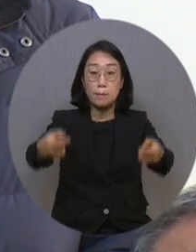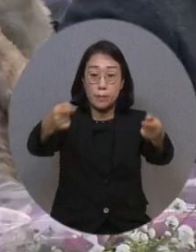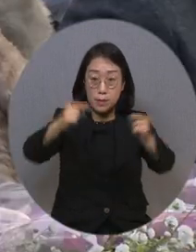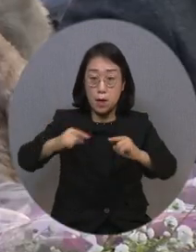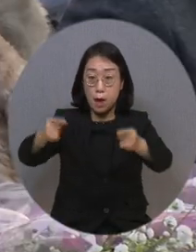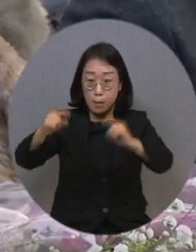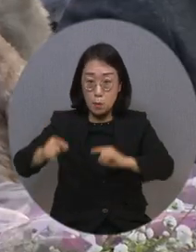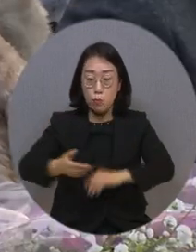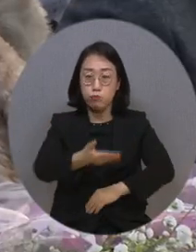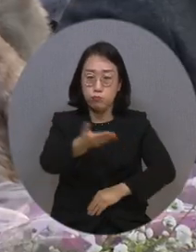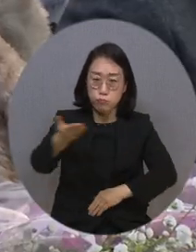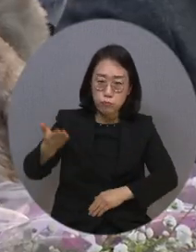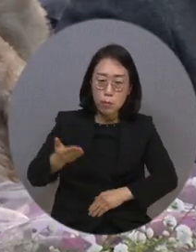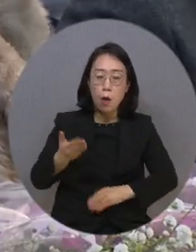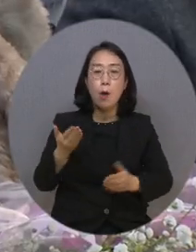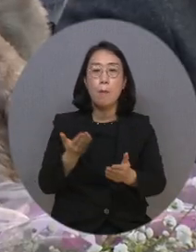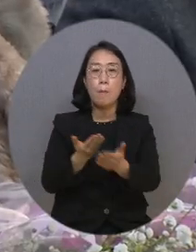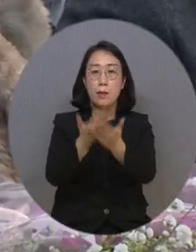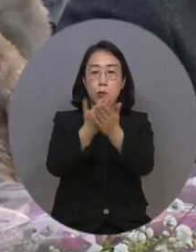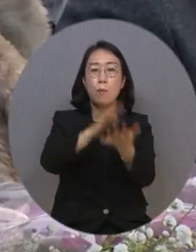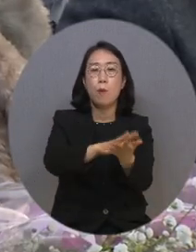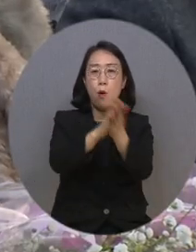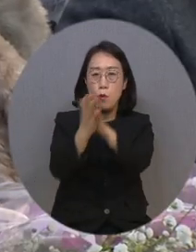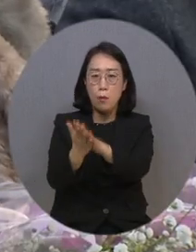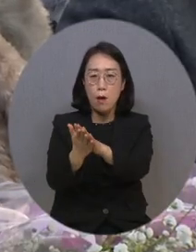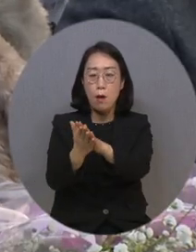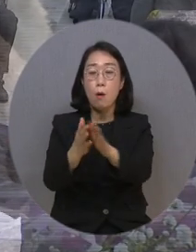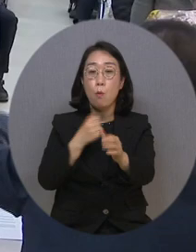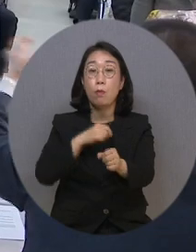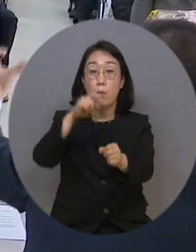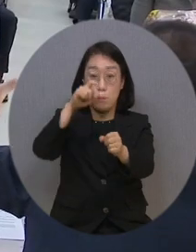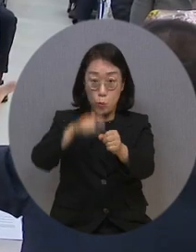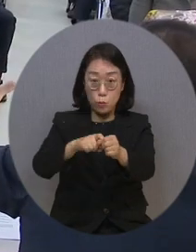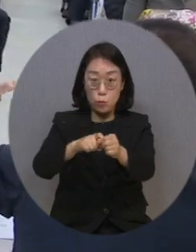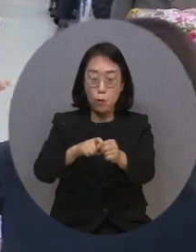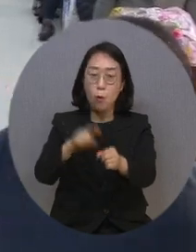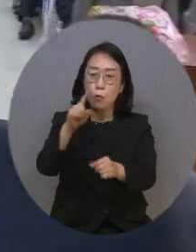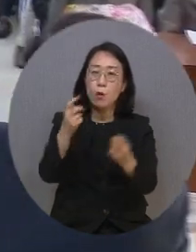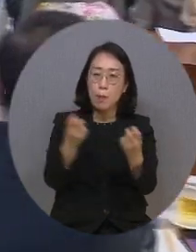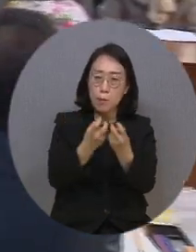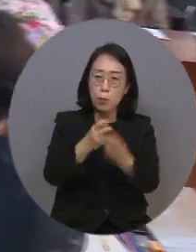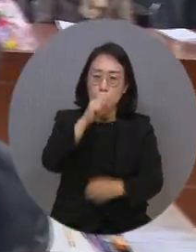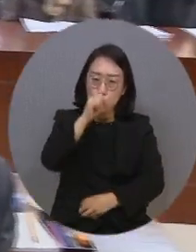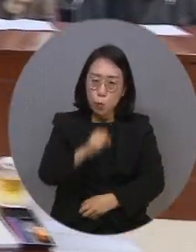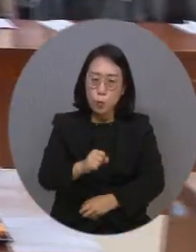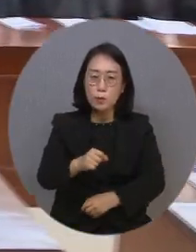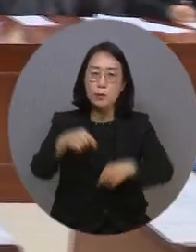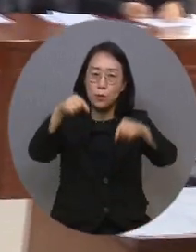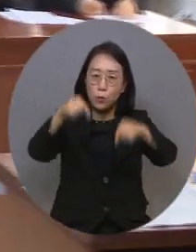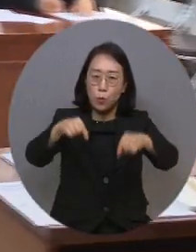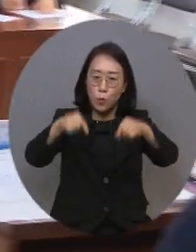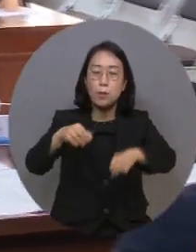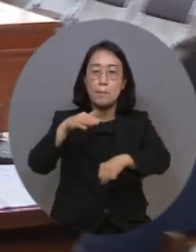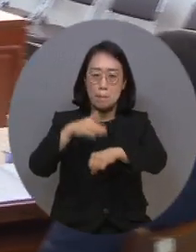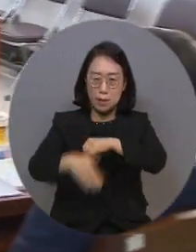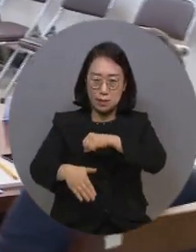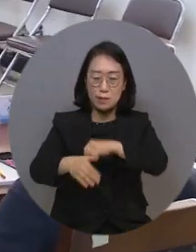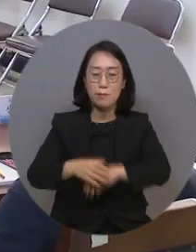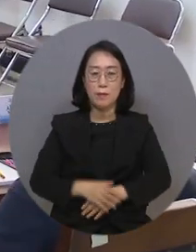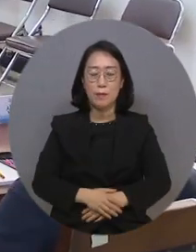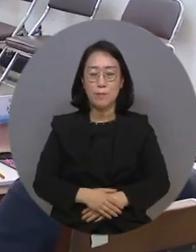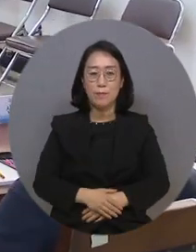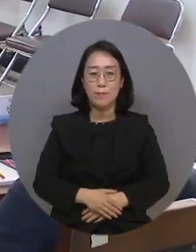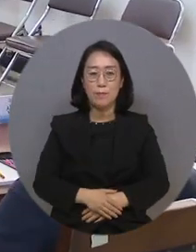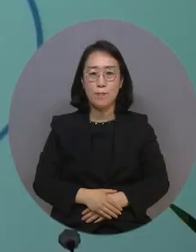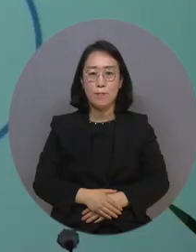참여를 통해 고흥의 변화발전을 더욱 앞당기고자 하는 취지로 군수와 군민이 지역발전에 대해 토론하는 방식으로